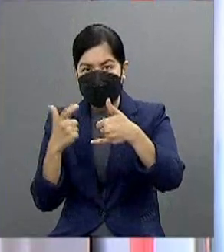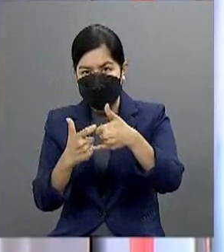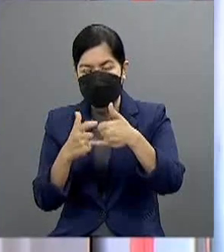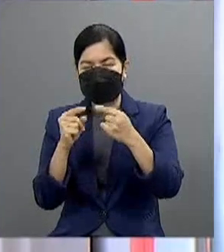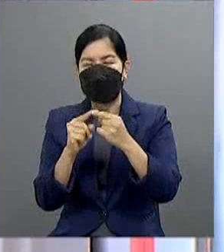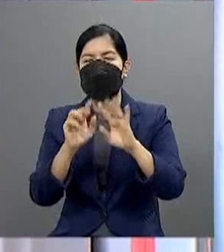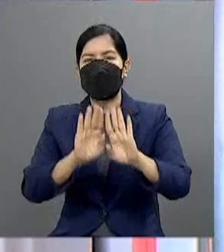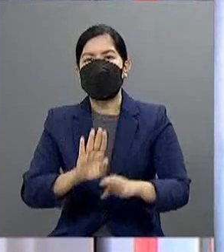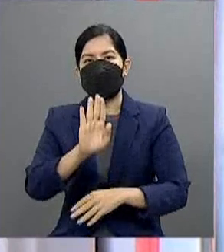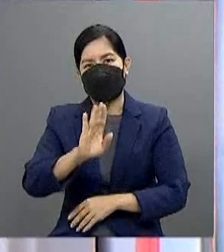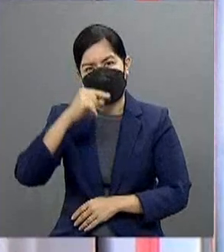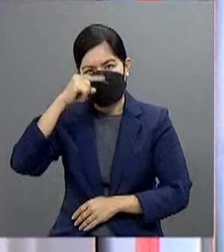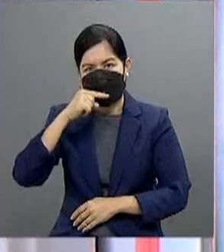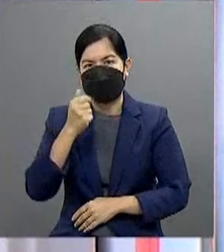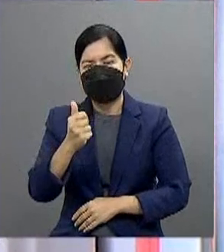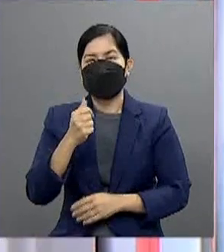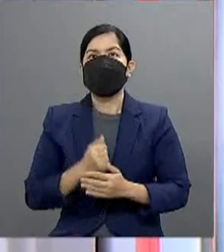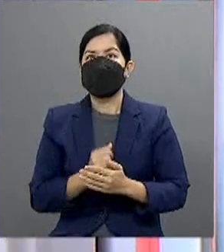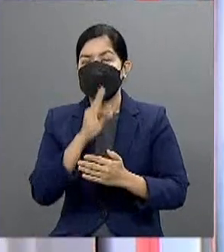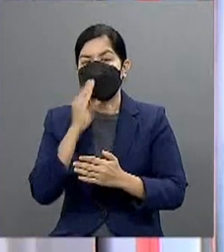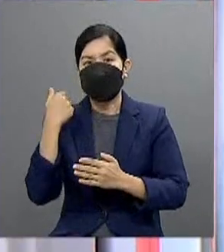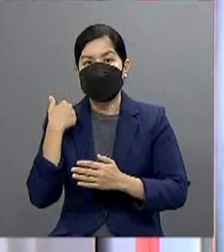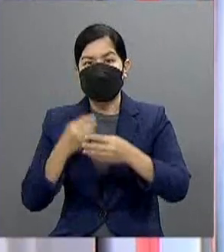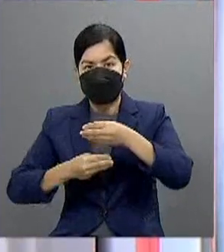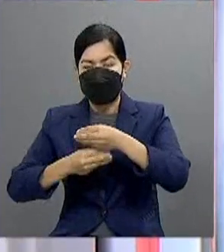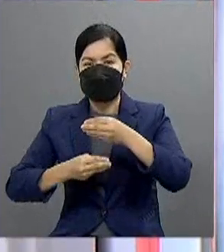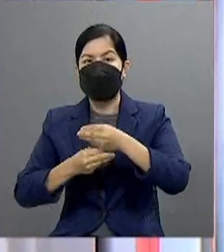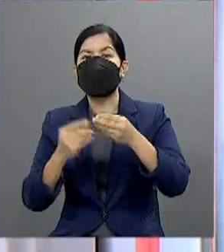อะไรทางวันใหม่ที่จะนำเสนอให้กับคุณผู้ชมอย่างแน่นอนนะครับมากันที่ร้องทุกข์ลงป้ายนี้ครับคุณ